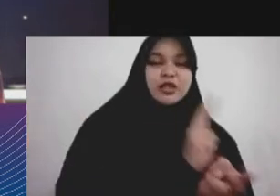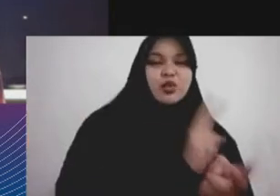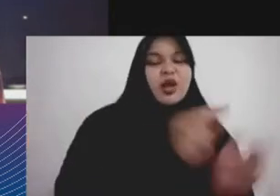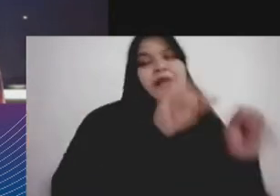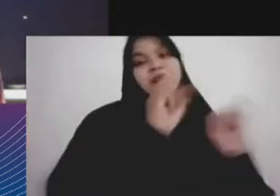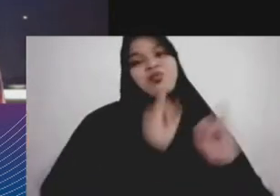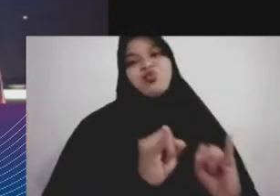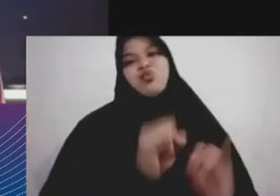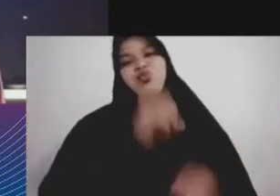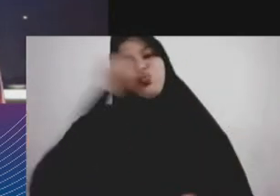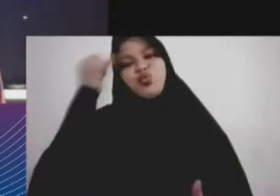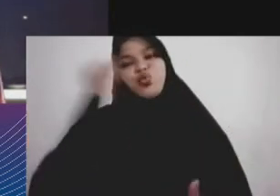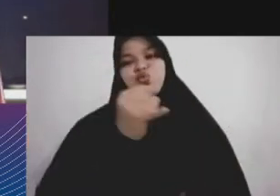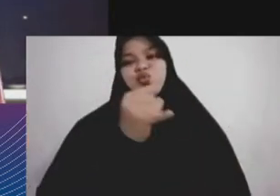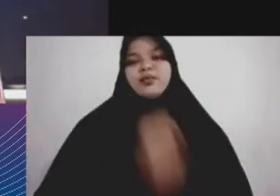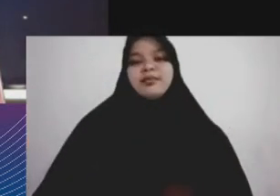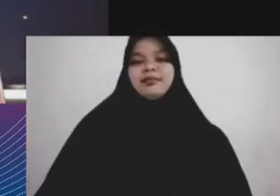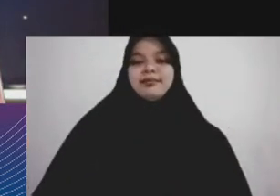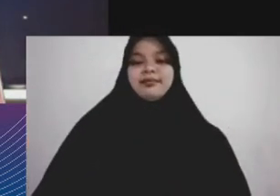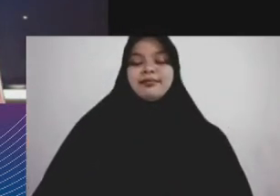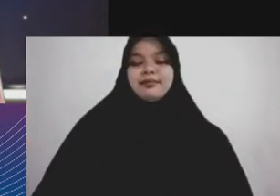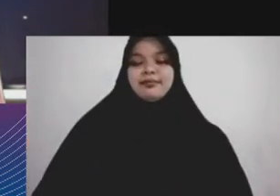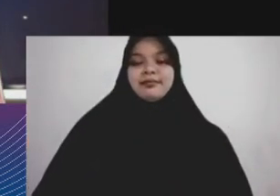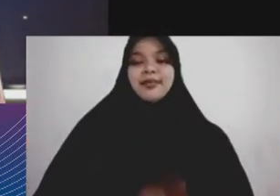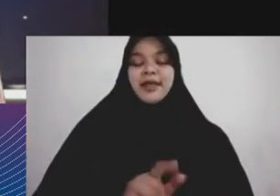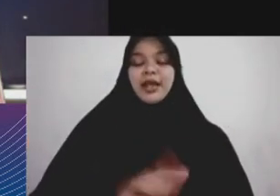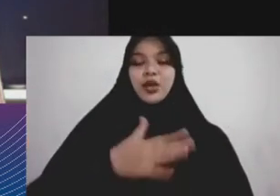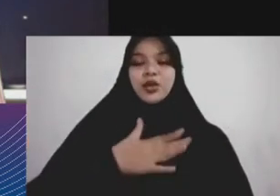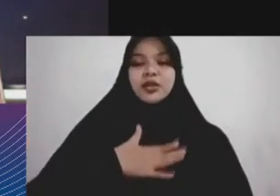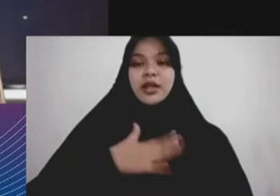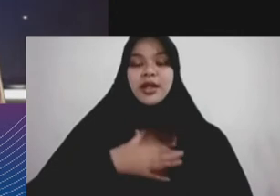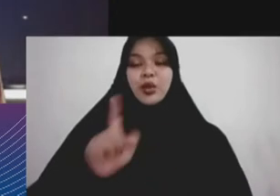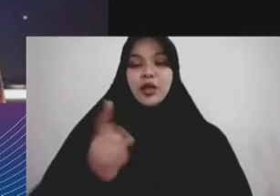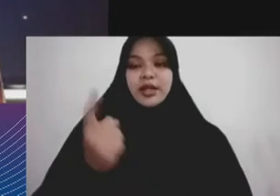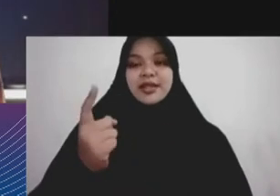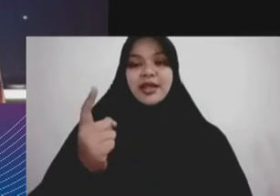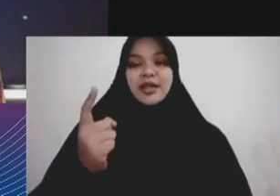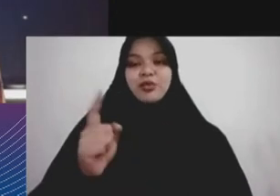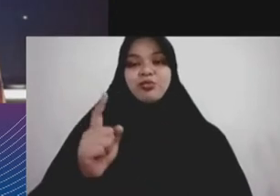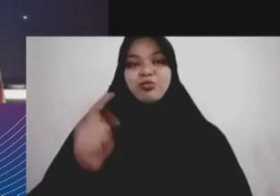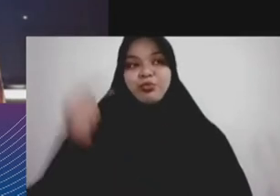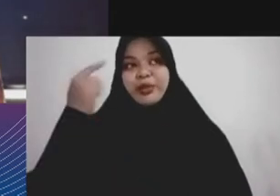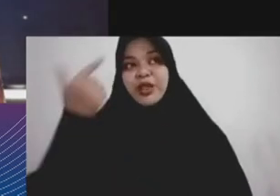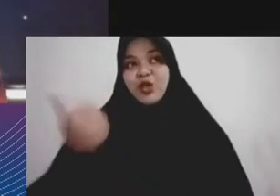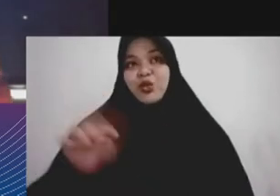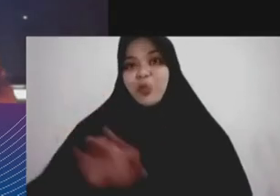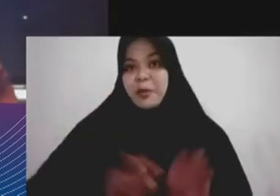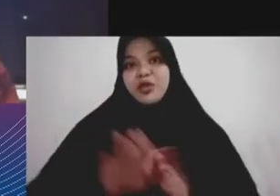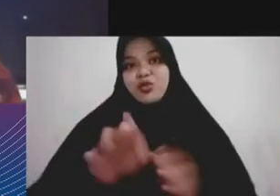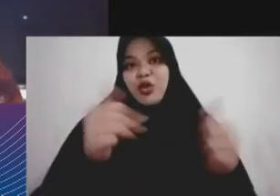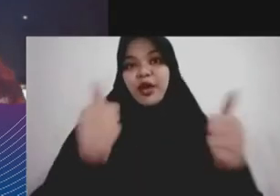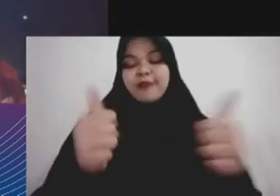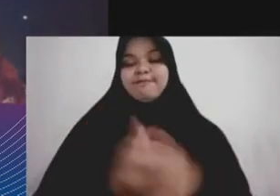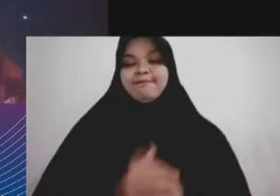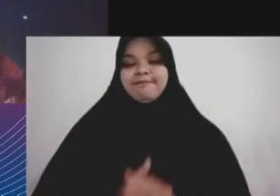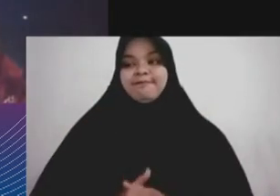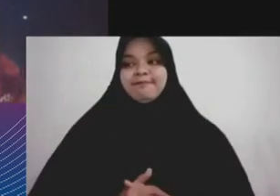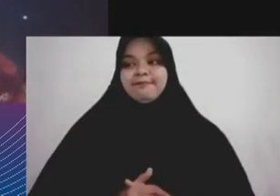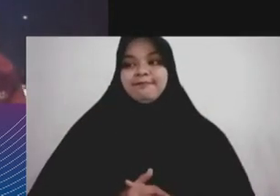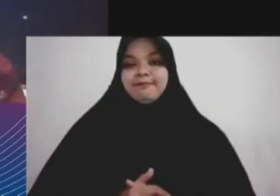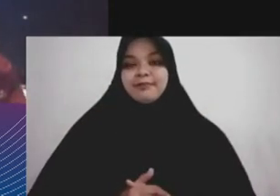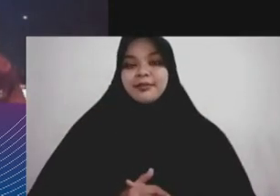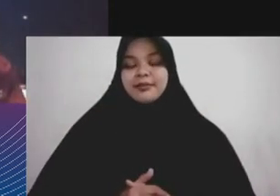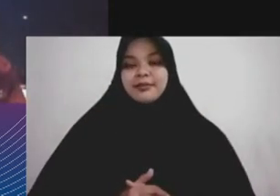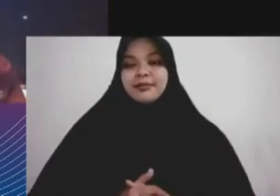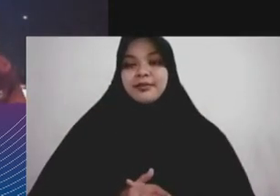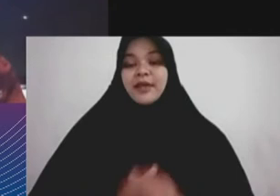itu yang saya anggap satu progres, satu kemajuan. Dan yang kedua, tinggal tantangannya adalah